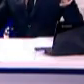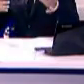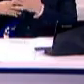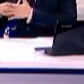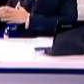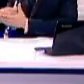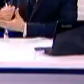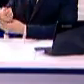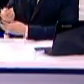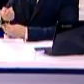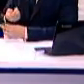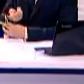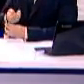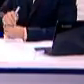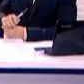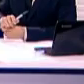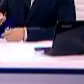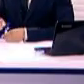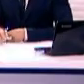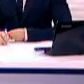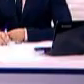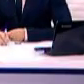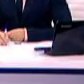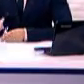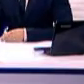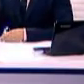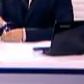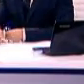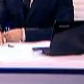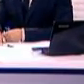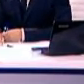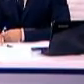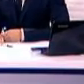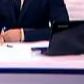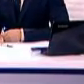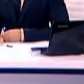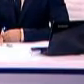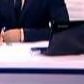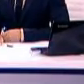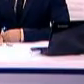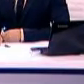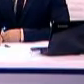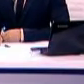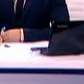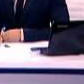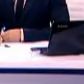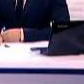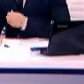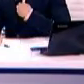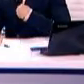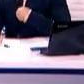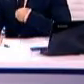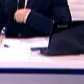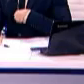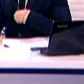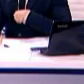มากสบาย คืนวันที่บลูสกายทัวร์ไปภูเก็ตนะคะและในคืนวันนั้นคุณอาคมเอ่งชวนก็มาปราศัย